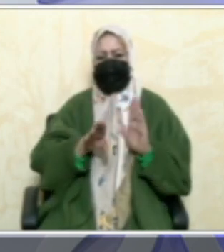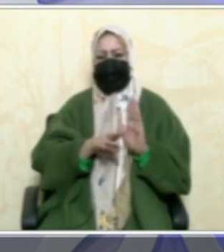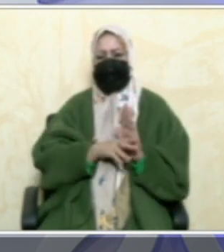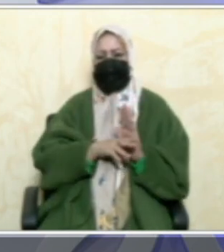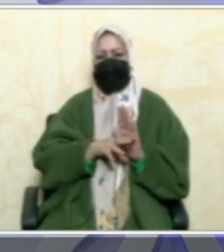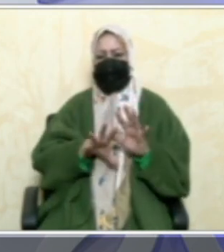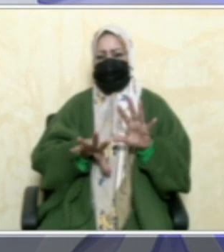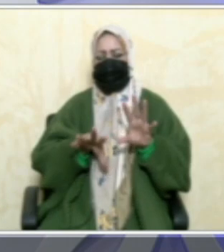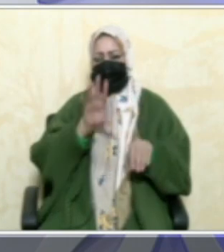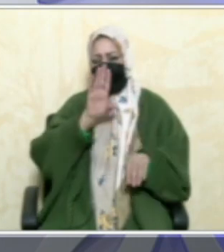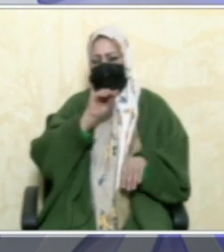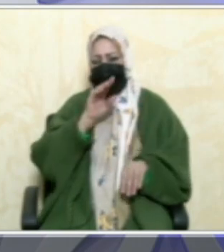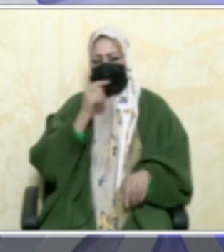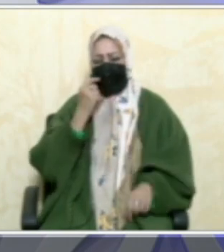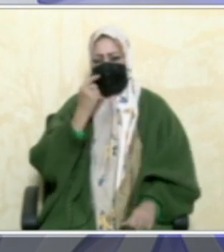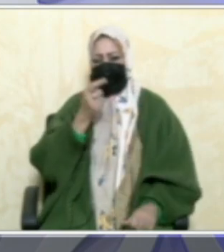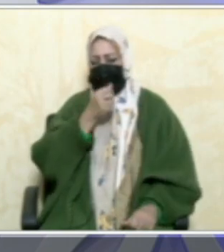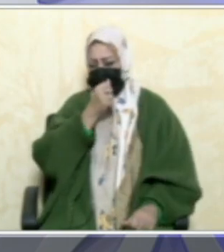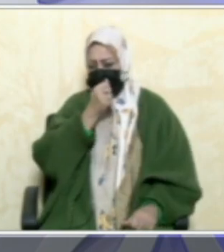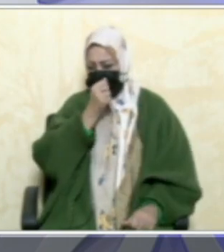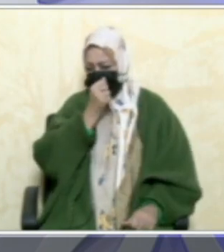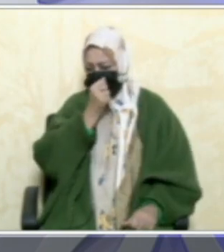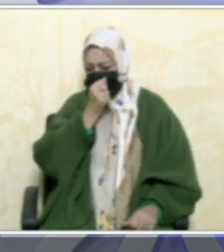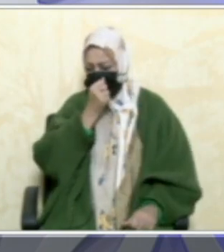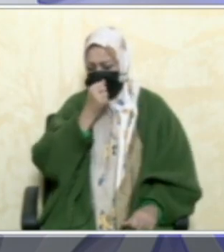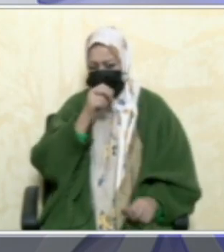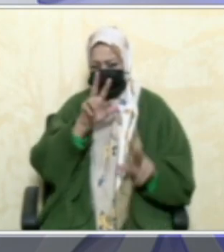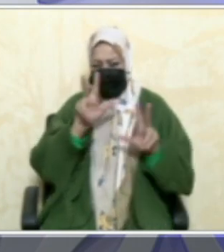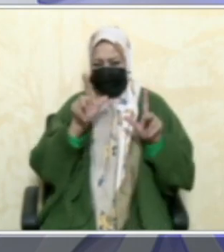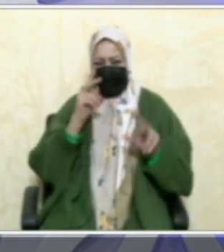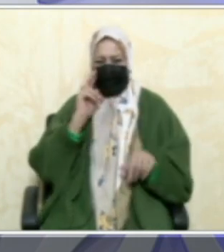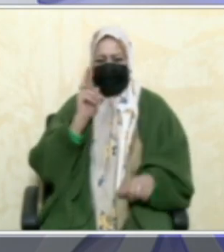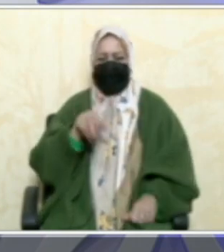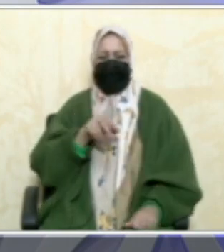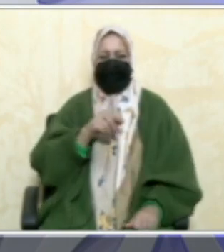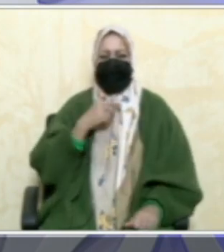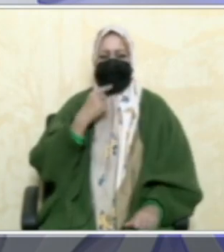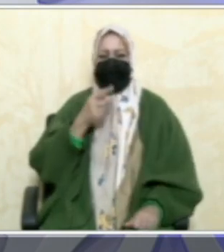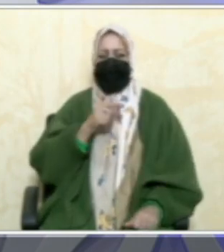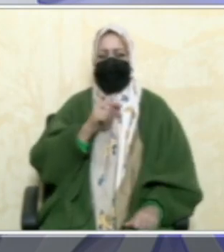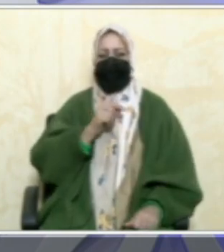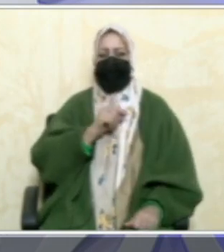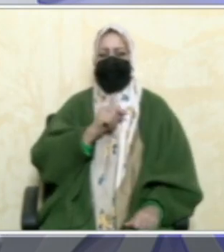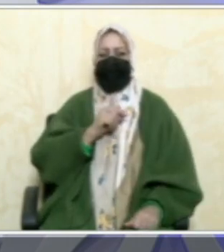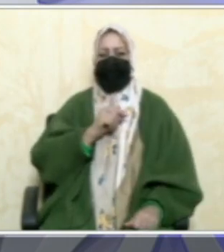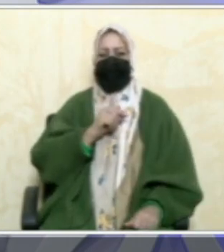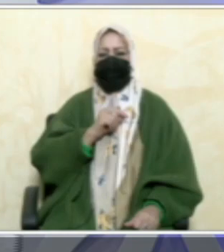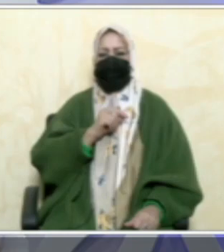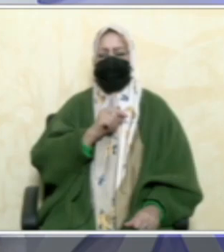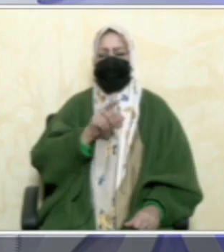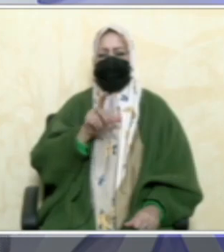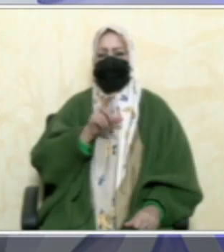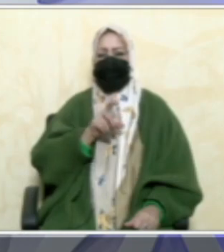وكانت فيه مش عارف عبارة يعني وهي حتتكرر، يعني لو لم يضع المسؤولون لها